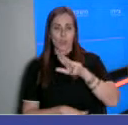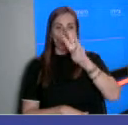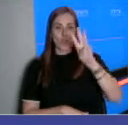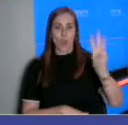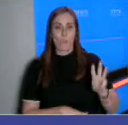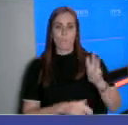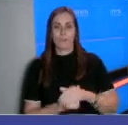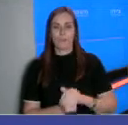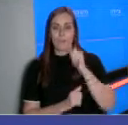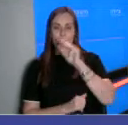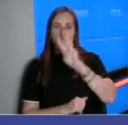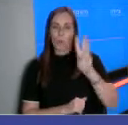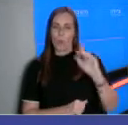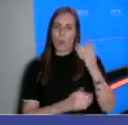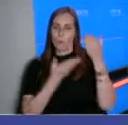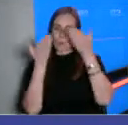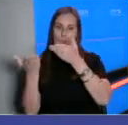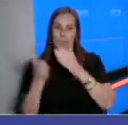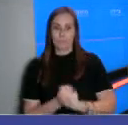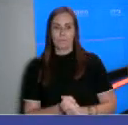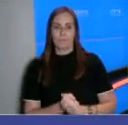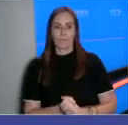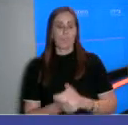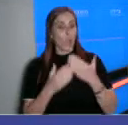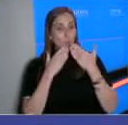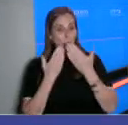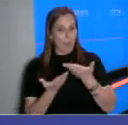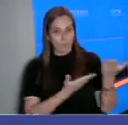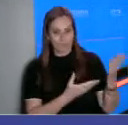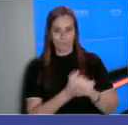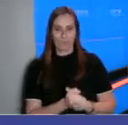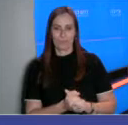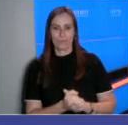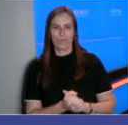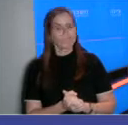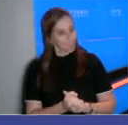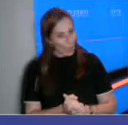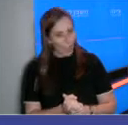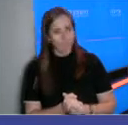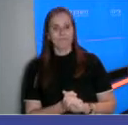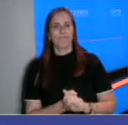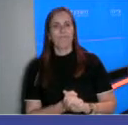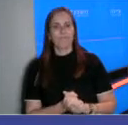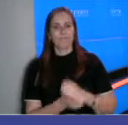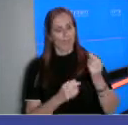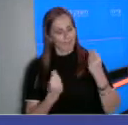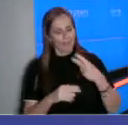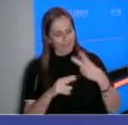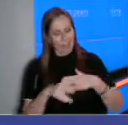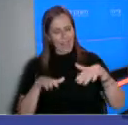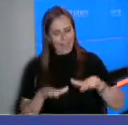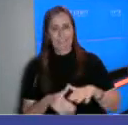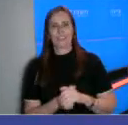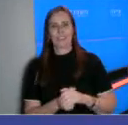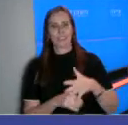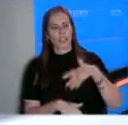כולם מוזמנים. מחר יש בשוהם, כולם מוזמנים. אני מודה לפנליסטים שלי, זה מניי. את עוד תתרגלי לכיסא,